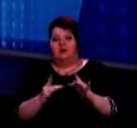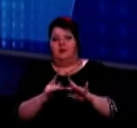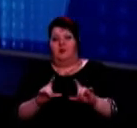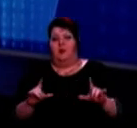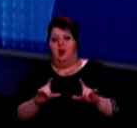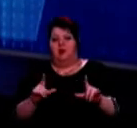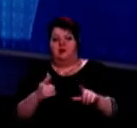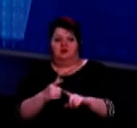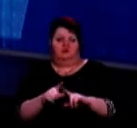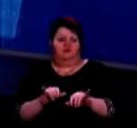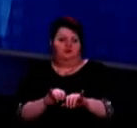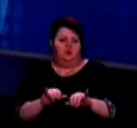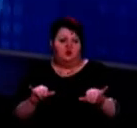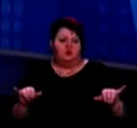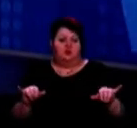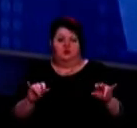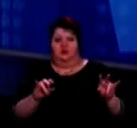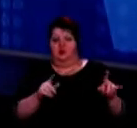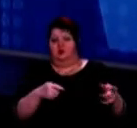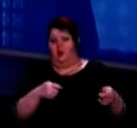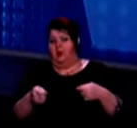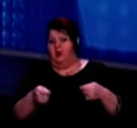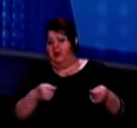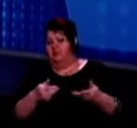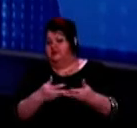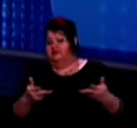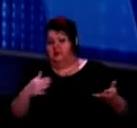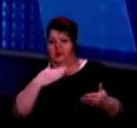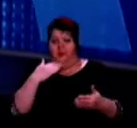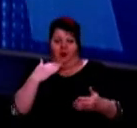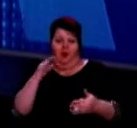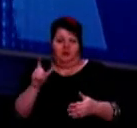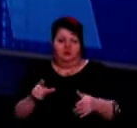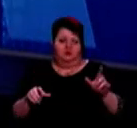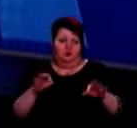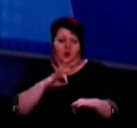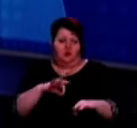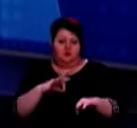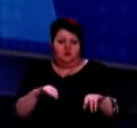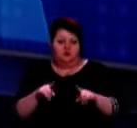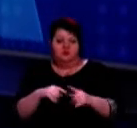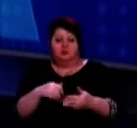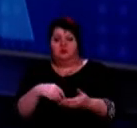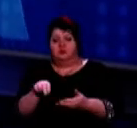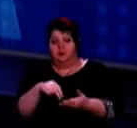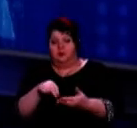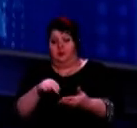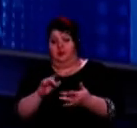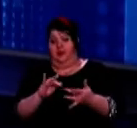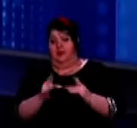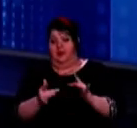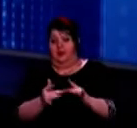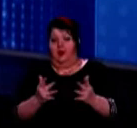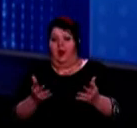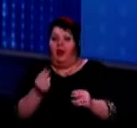інтернет-магазини досить розповсюджений вид торгівлі і вже давно багато споживачів користуються закупами онлайн, але